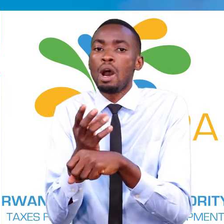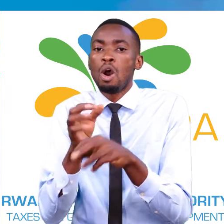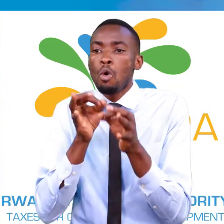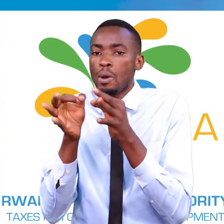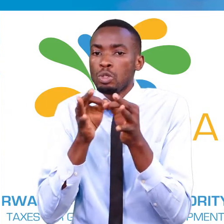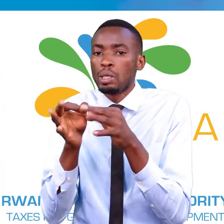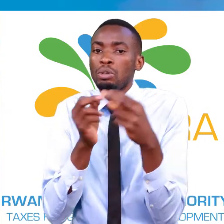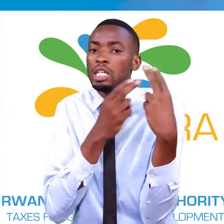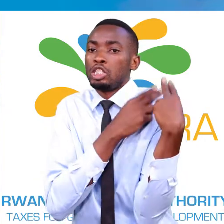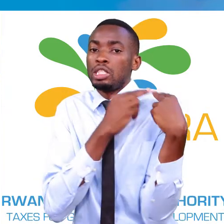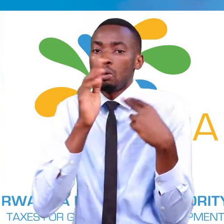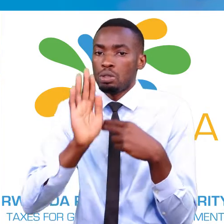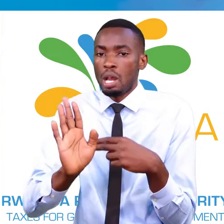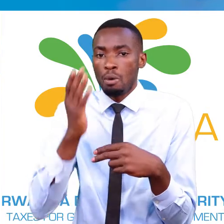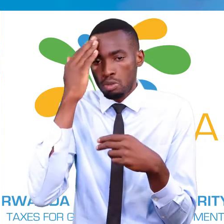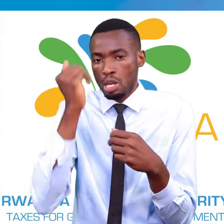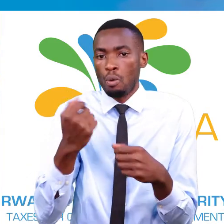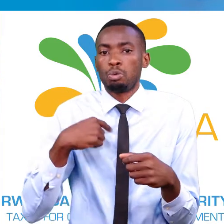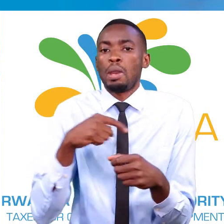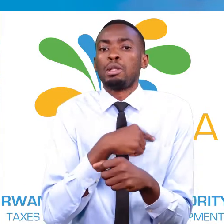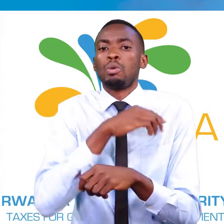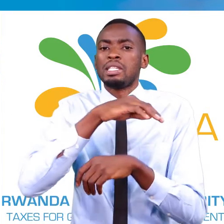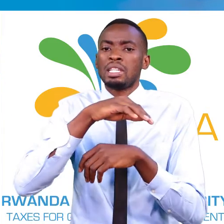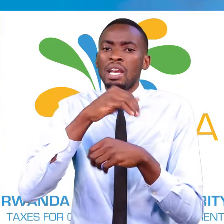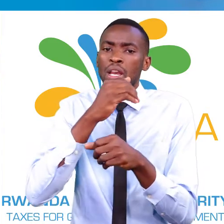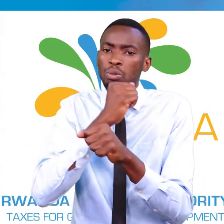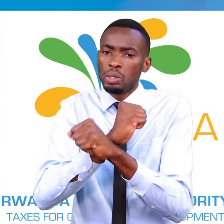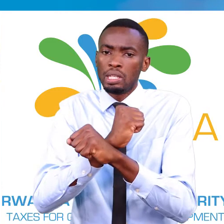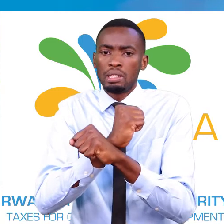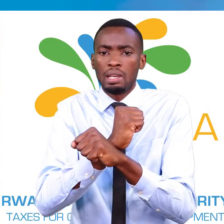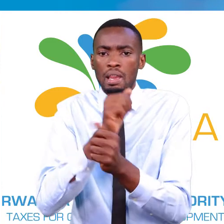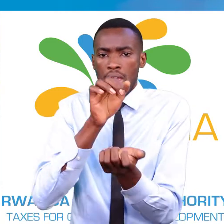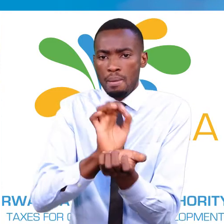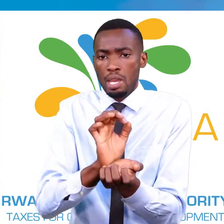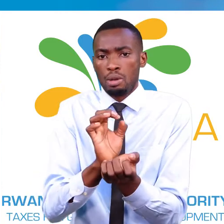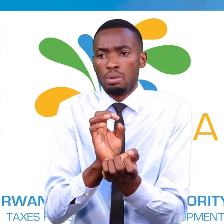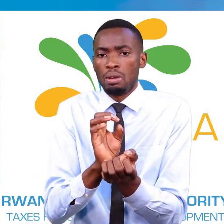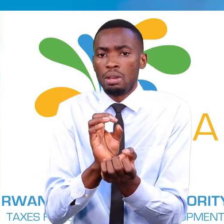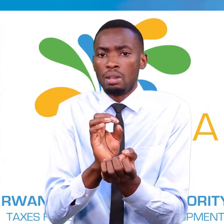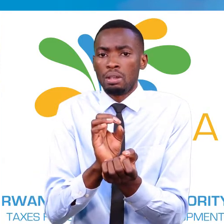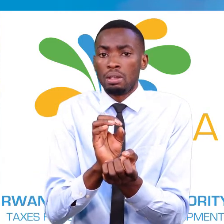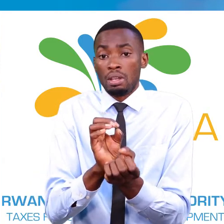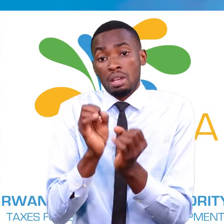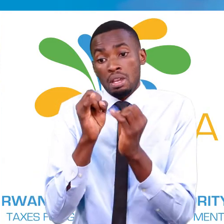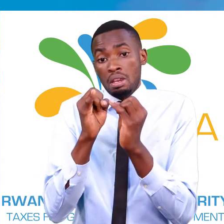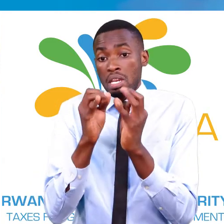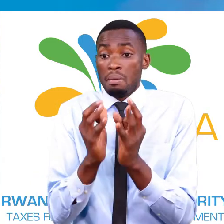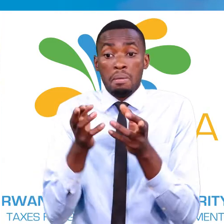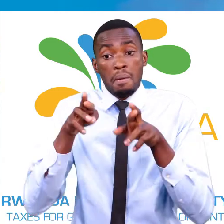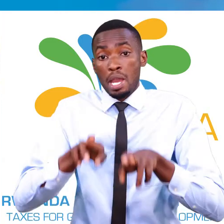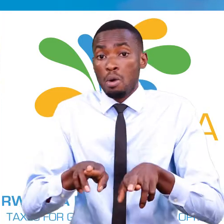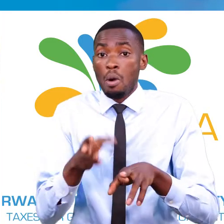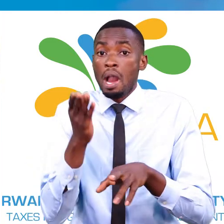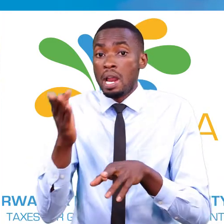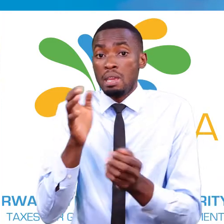bazubahirize ku gihe n'ubundi ngo n'ibyo bihano tube tubyirinze ariko bibaye ngombwa yuko bibaho ibihano bihari ni ibihano navuga by'ubwoko